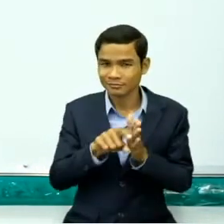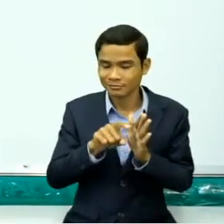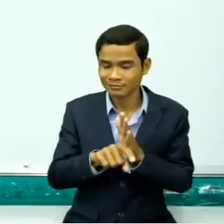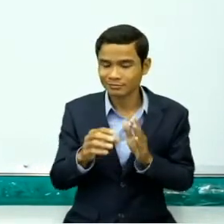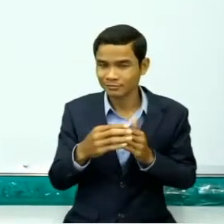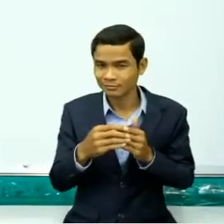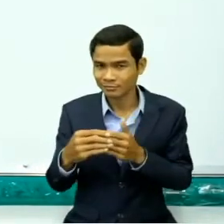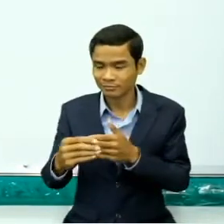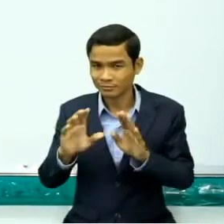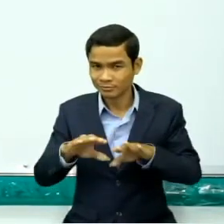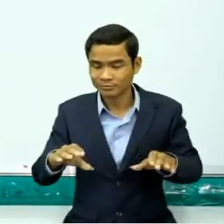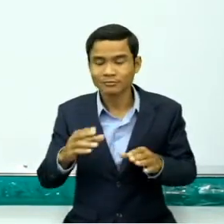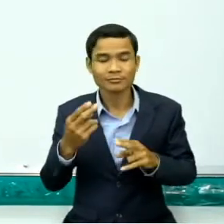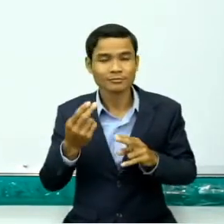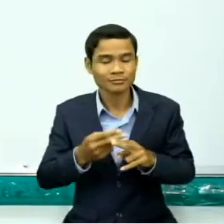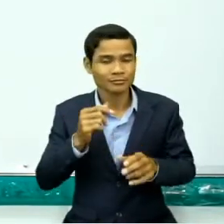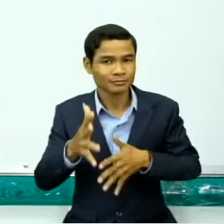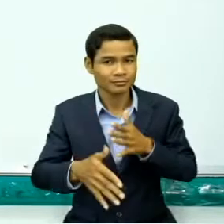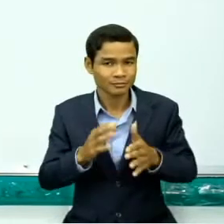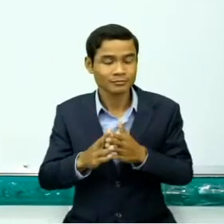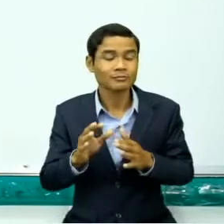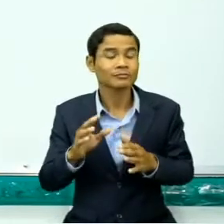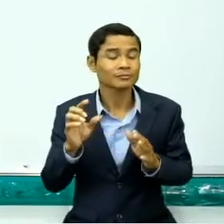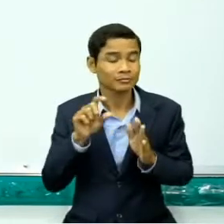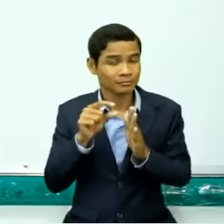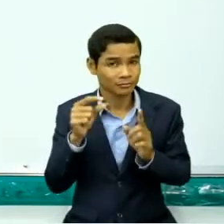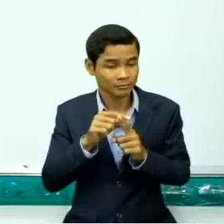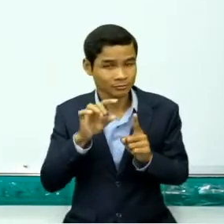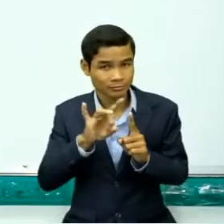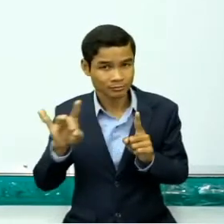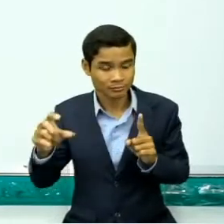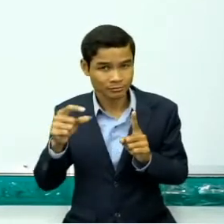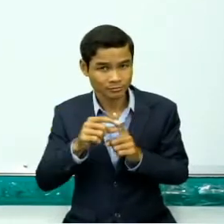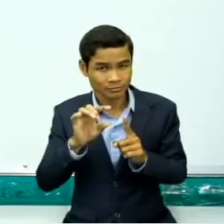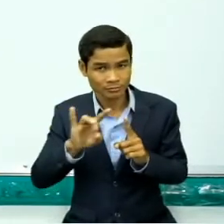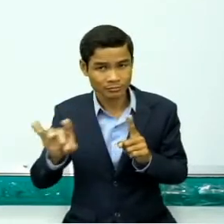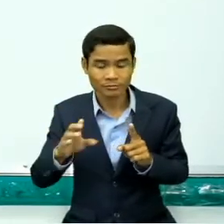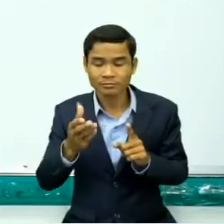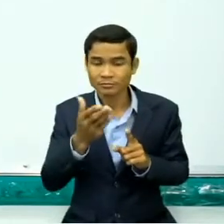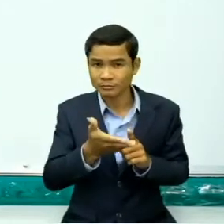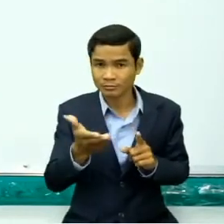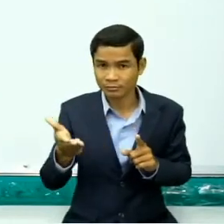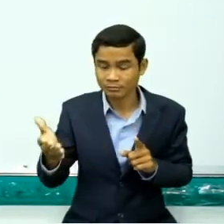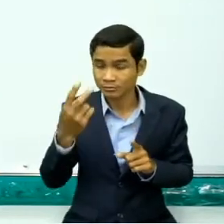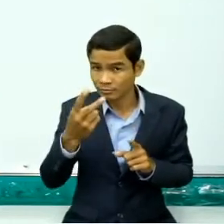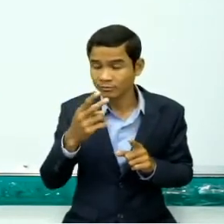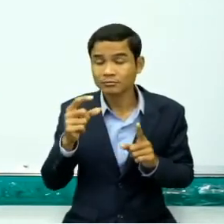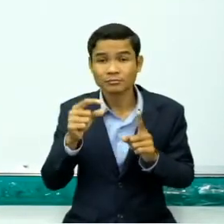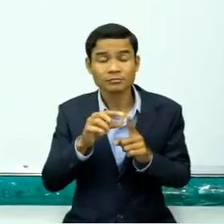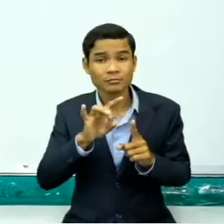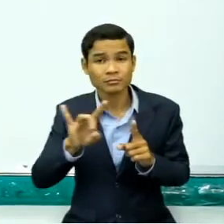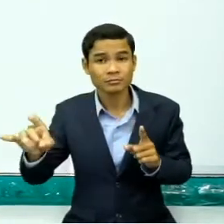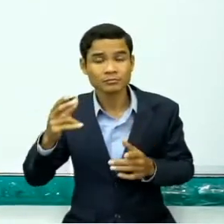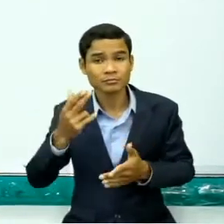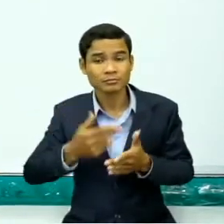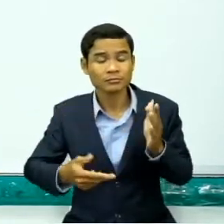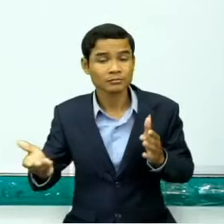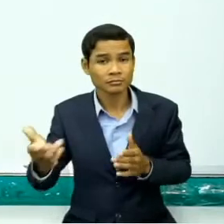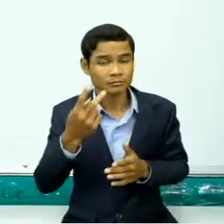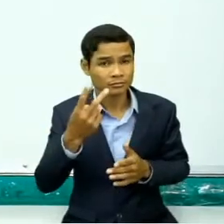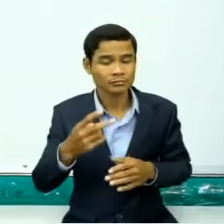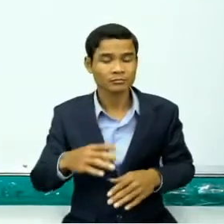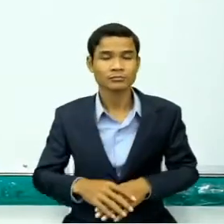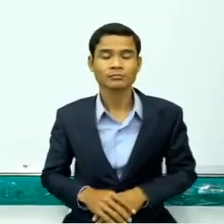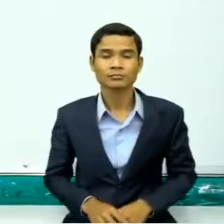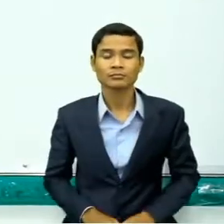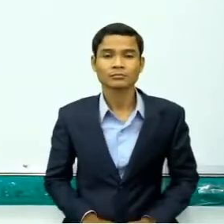con chà từ vật hát án ăn chiên mà đòn ná ấy là con chầm mưa tặng ọc nít ta nè kru mấy chiên ở vầy khá chà